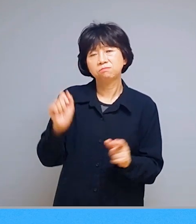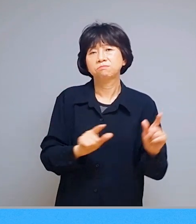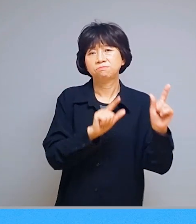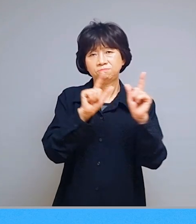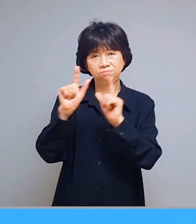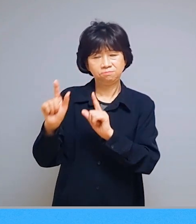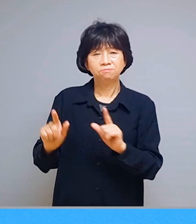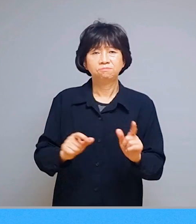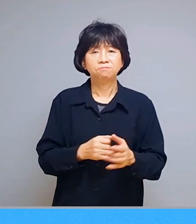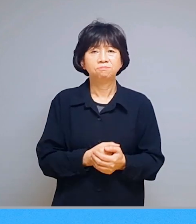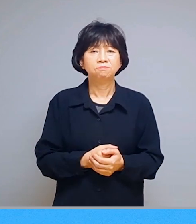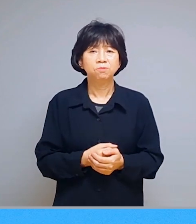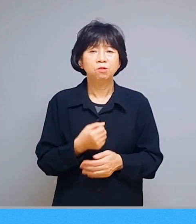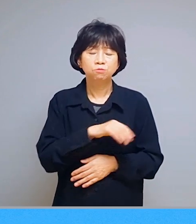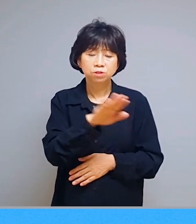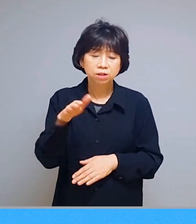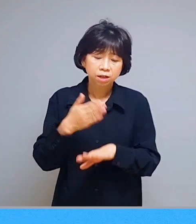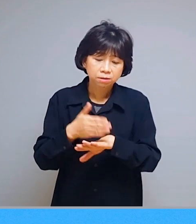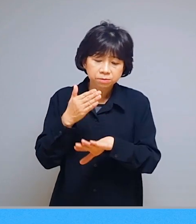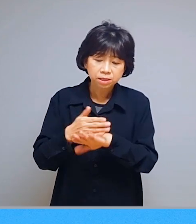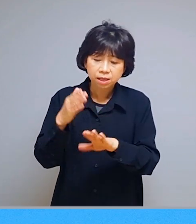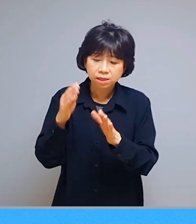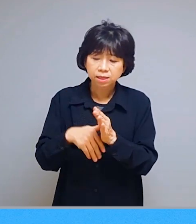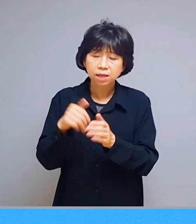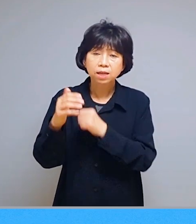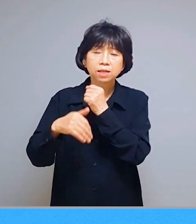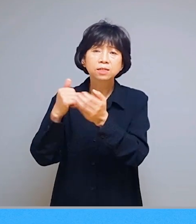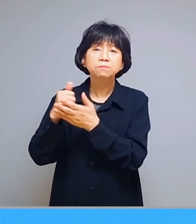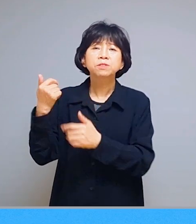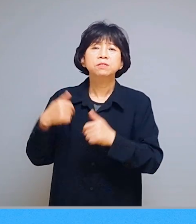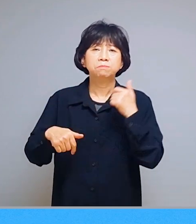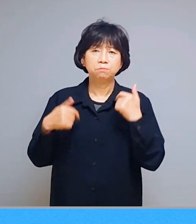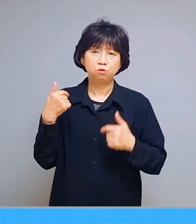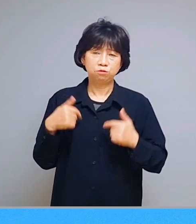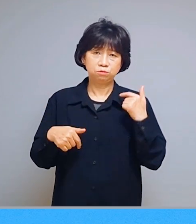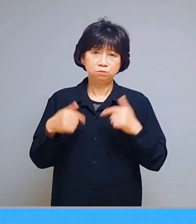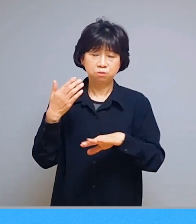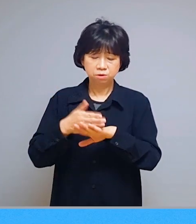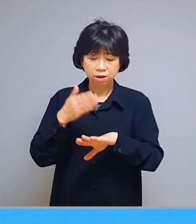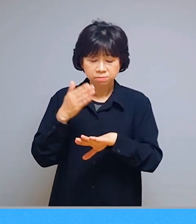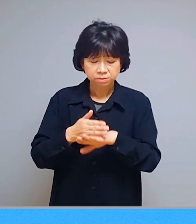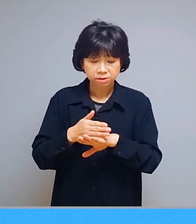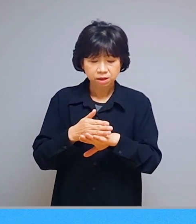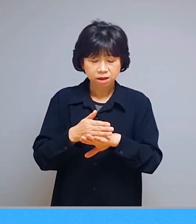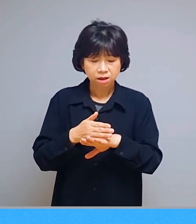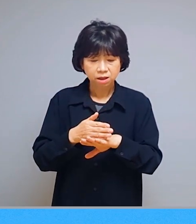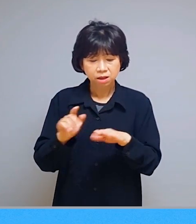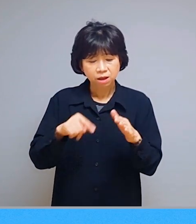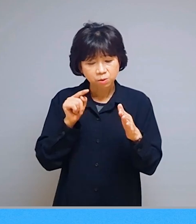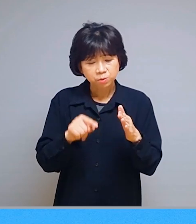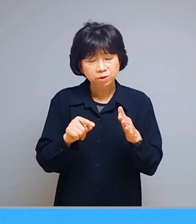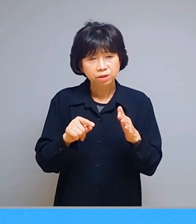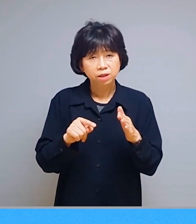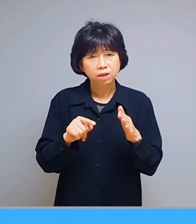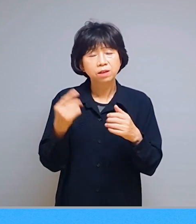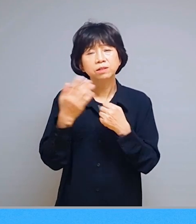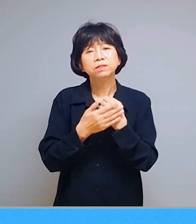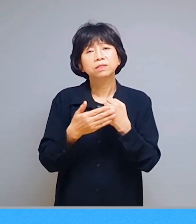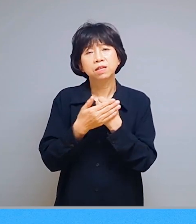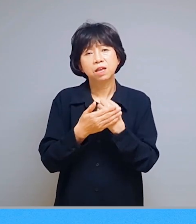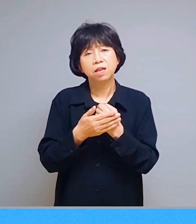살아갑니다. 우리가 감사할 때 하나님이 기뻐하시고 그 감사 속에서 놀라운 은혜와